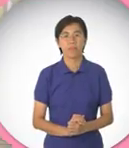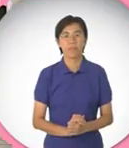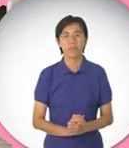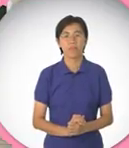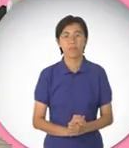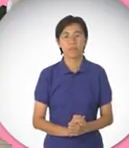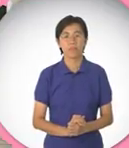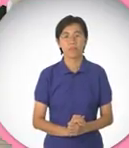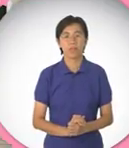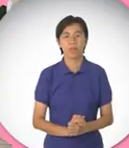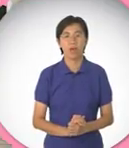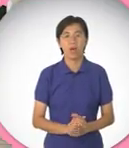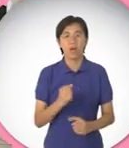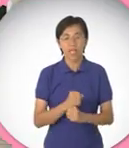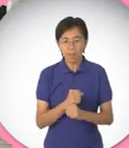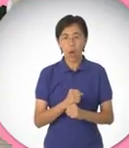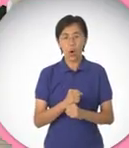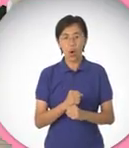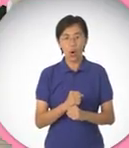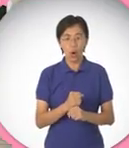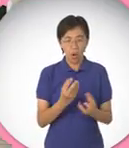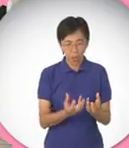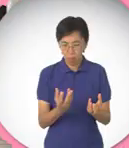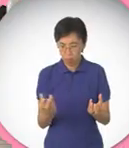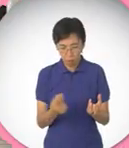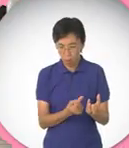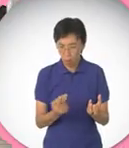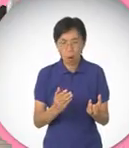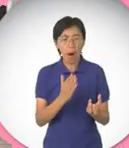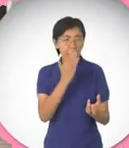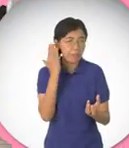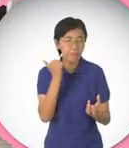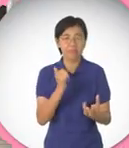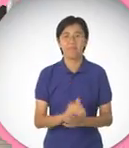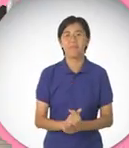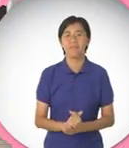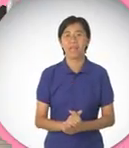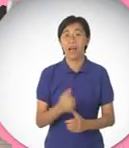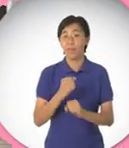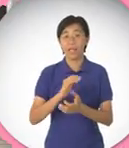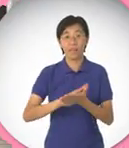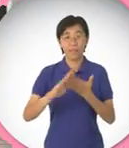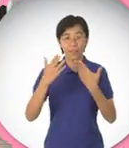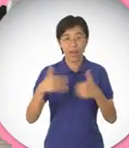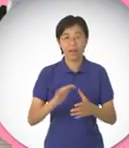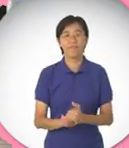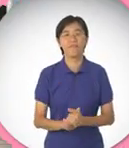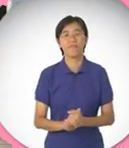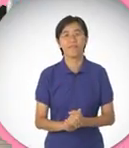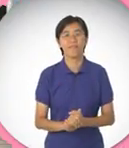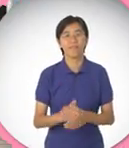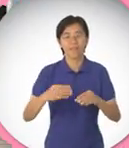โหอาจารย์ทำเรียบมาก จะมีนี่ที่ไม่เรียบเพราะเมื่อกี้มืออาจารย์เปียกนิดนึงจะทำให้ดูนะคะเสร็จแล้วก็ให ้คลุม พักไว้